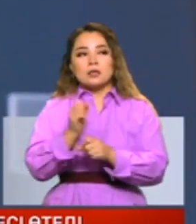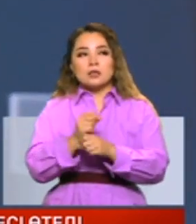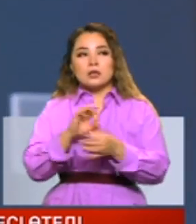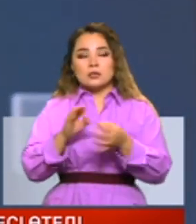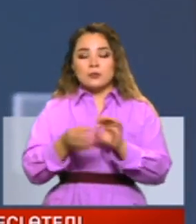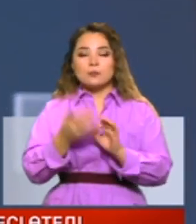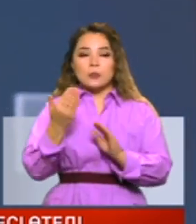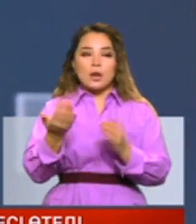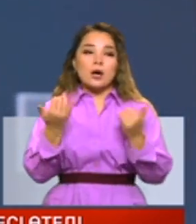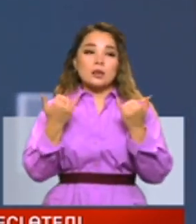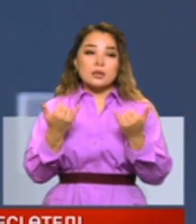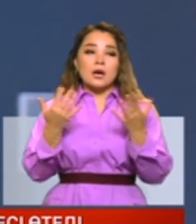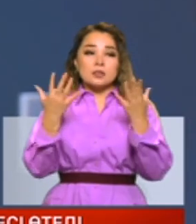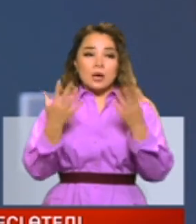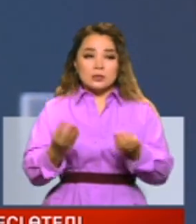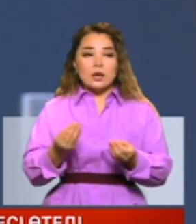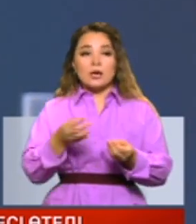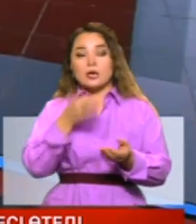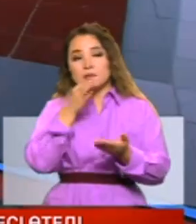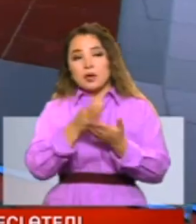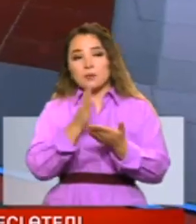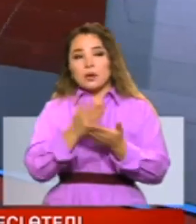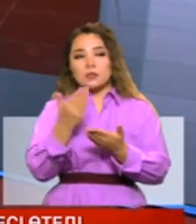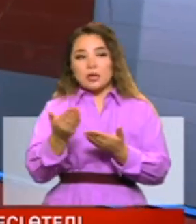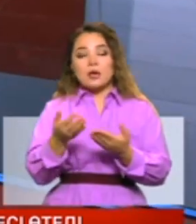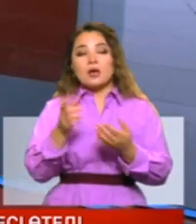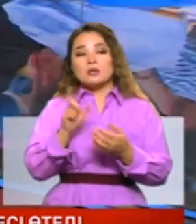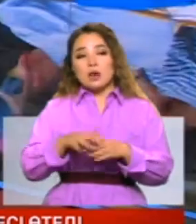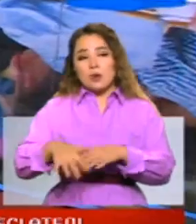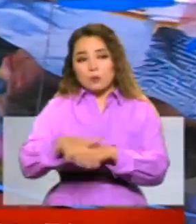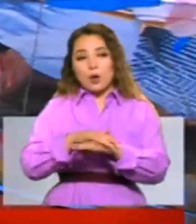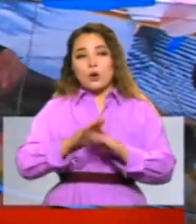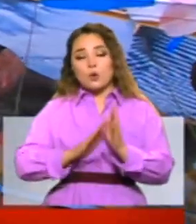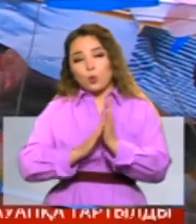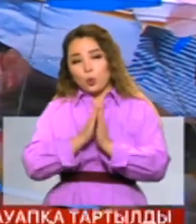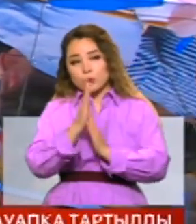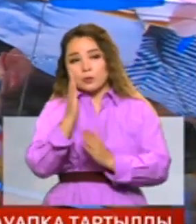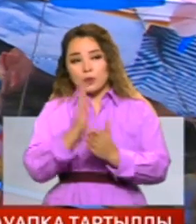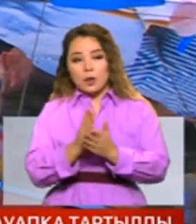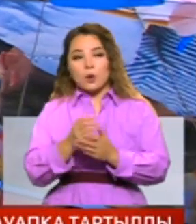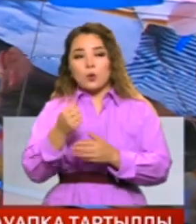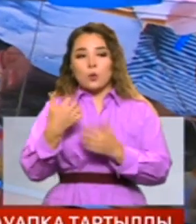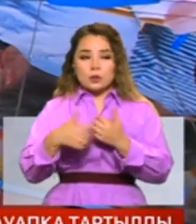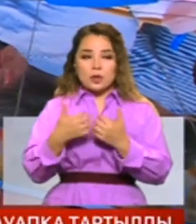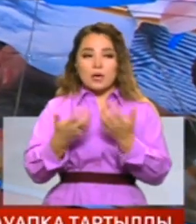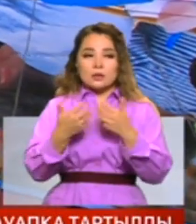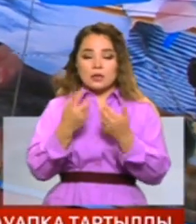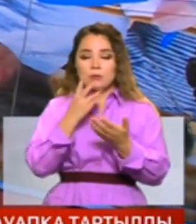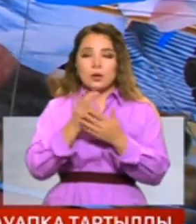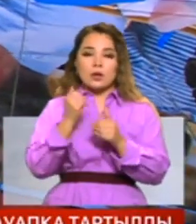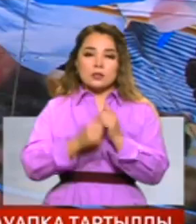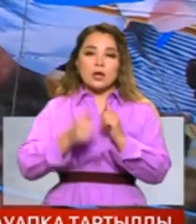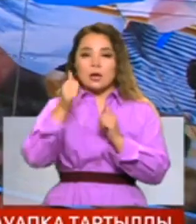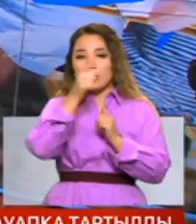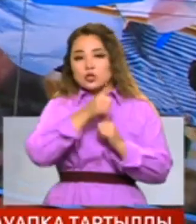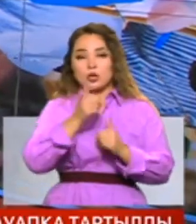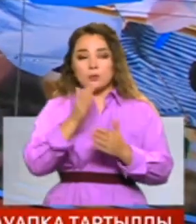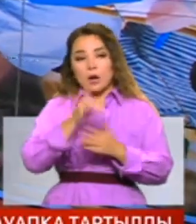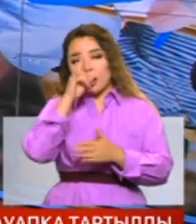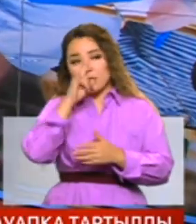жіл? Қазіргі таңда қарасаңыздар, демография қатты өсіп келе жатыр. Орта есеппен алғанда жыл сайын